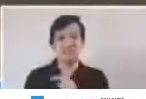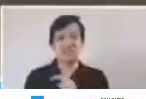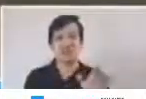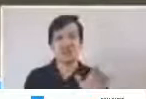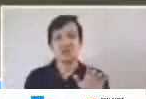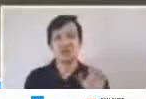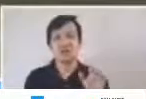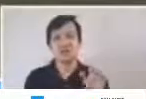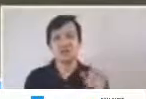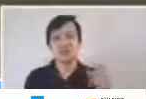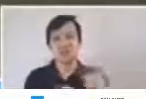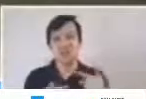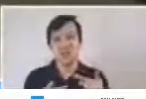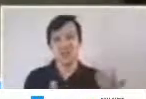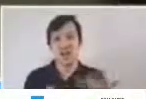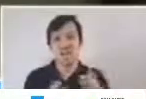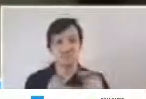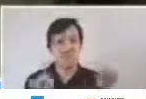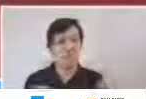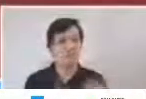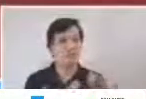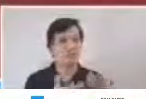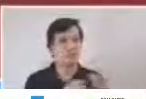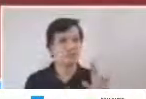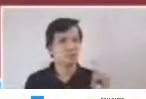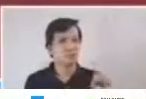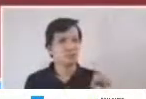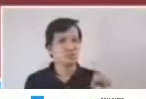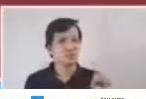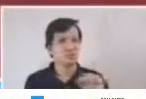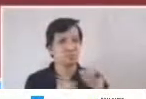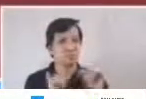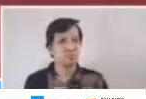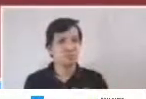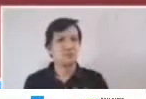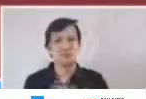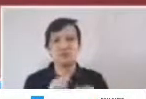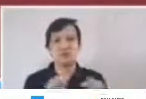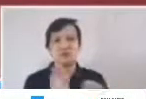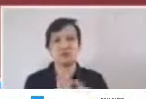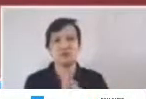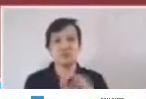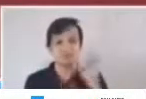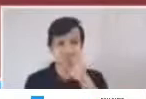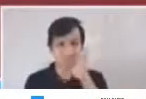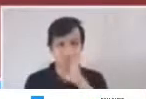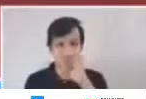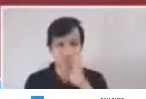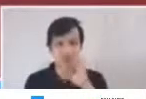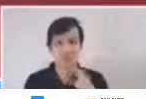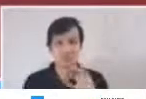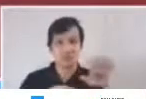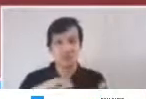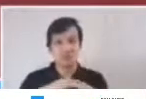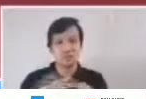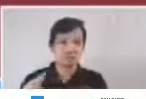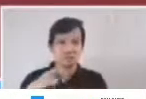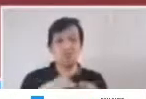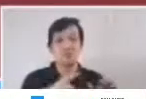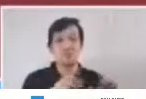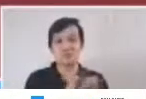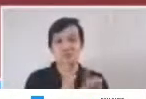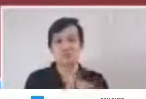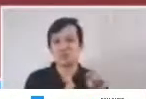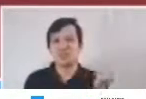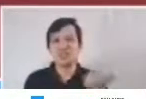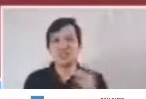30. Michelle, kasi syempre alam natin magsisimula na nga yung inyong mga commercial flights, pero hindi pa rin natin maalis yung